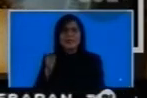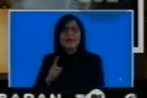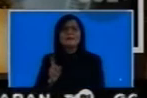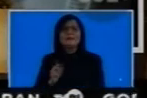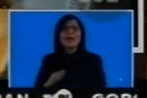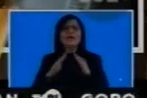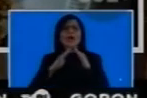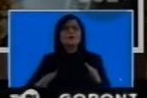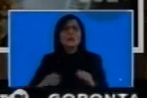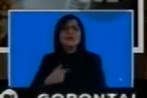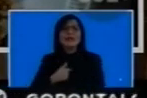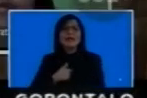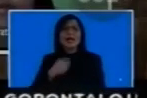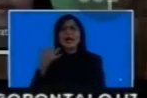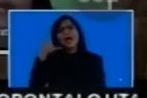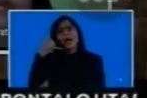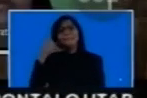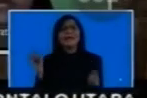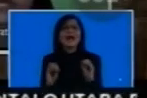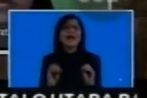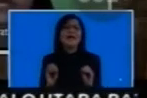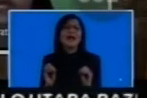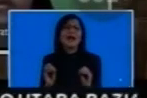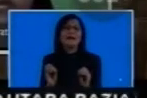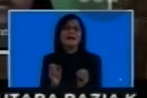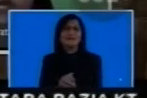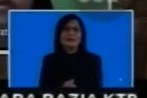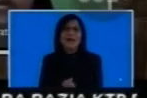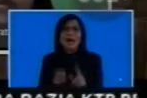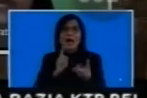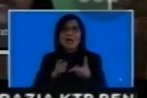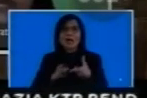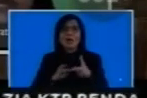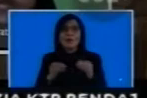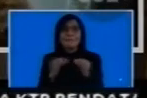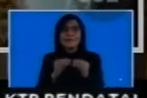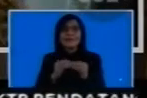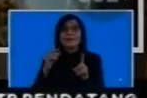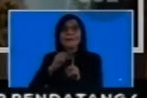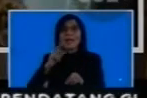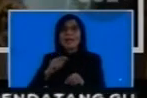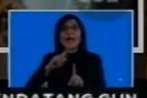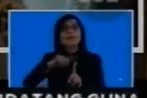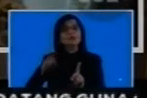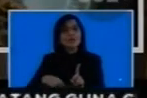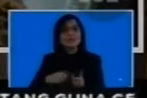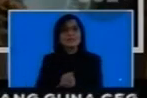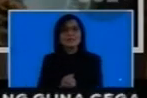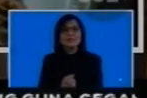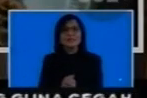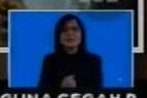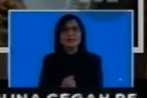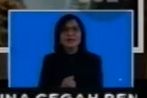saya nggak ada HP, Pak. Dan saya kalau kerjakan PR itu tidak